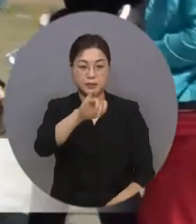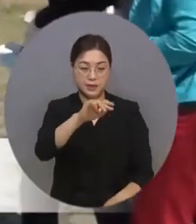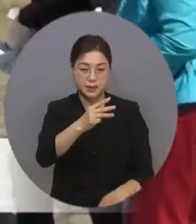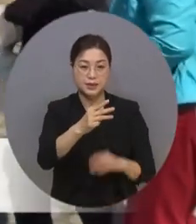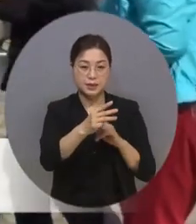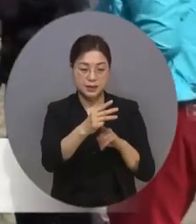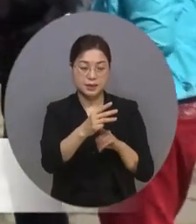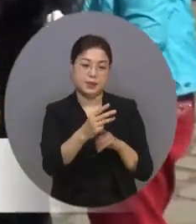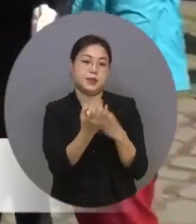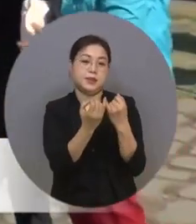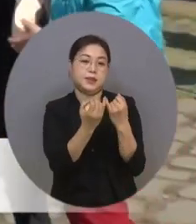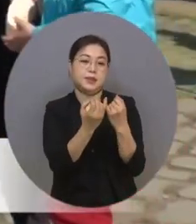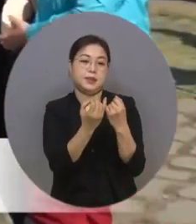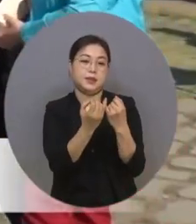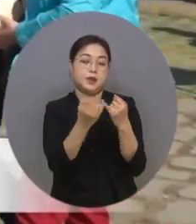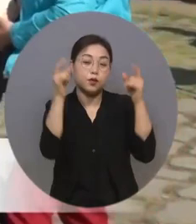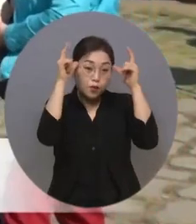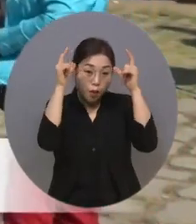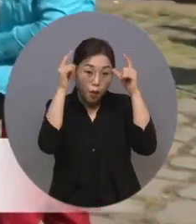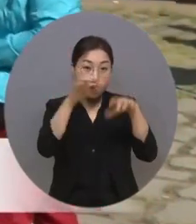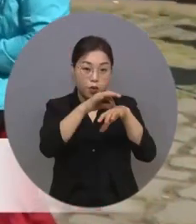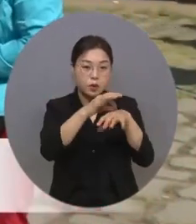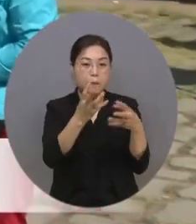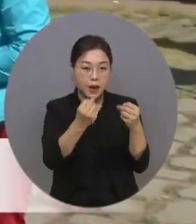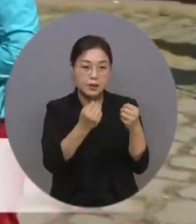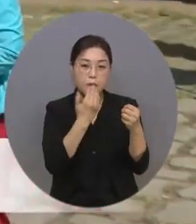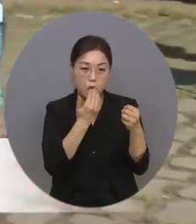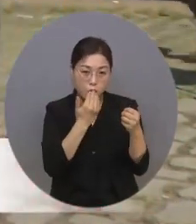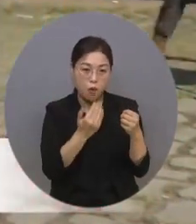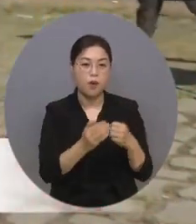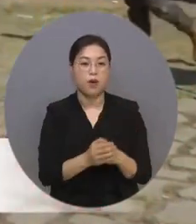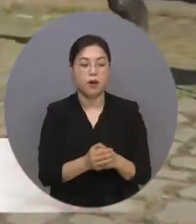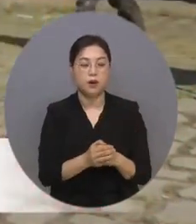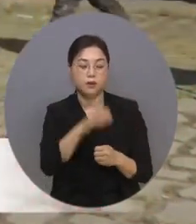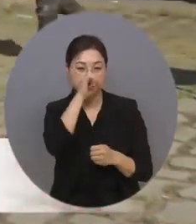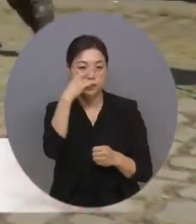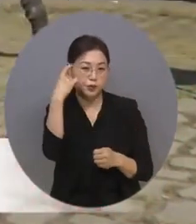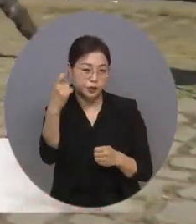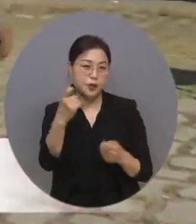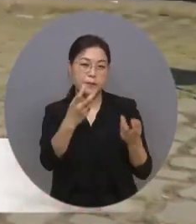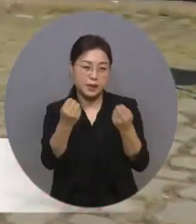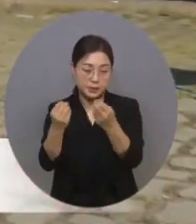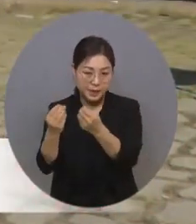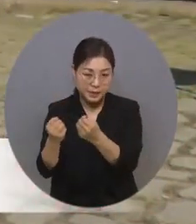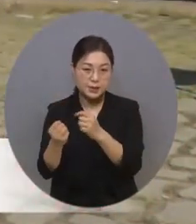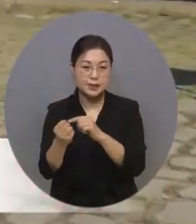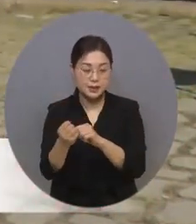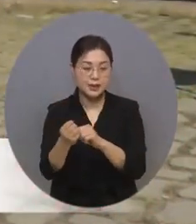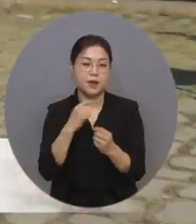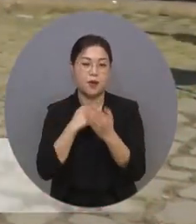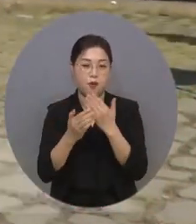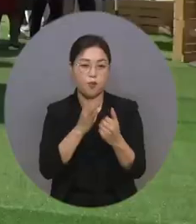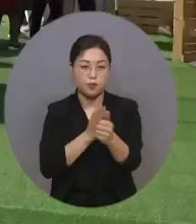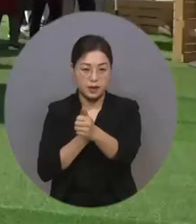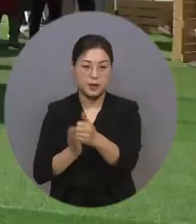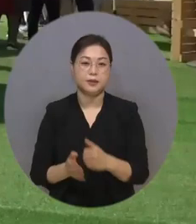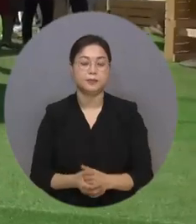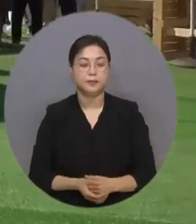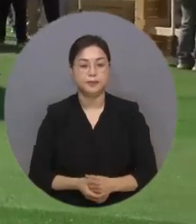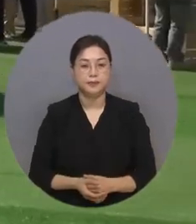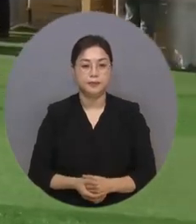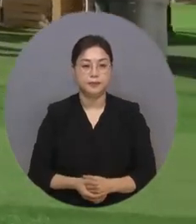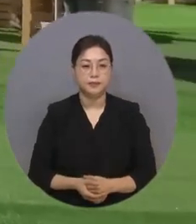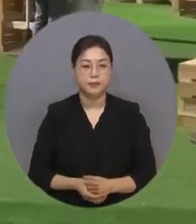암소 한우고기도 오셔서 맛있게 드시고 좋은 추억을 많이 담아가시면 좋겠습니다.